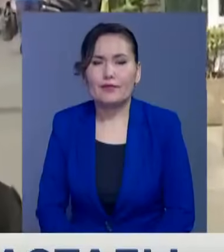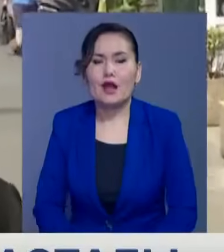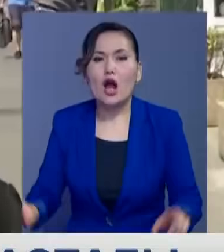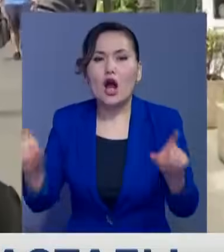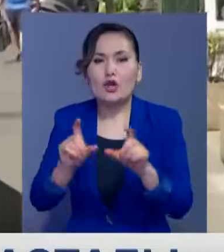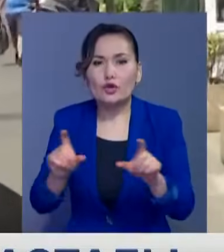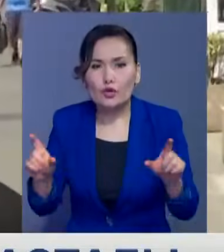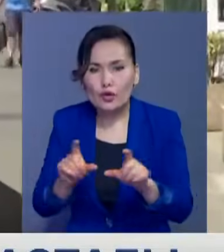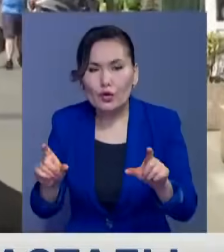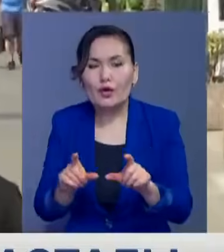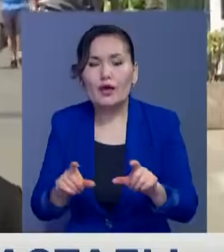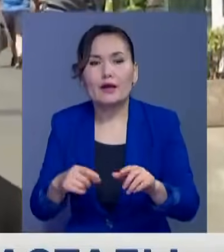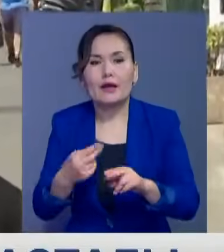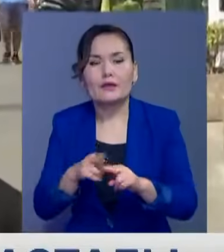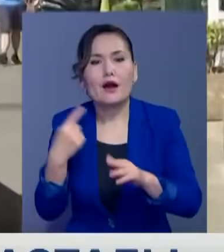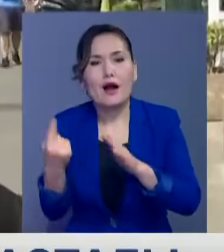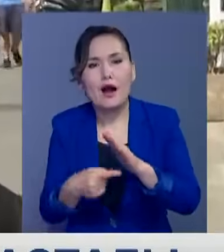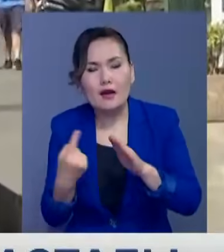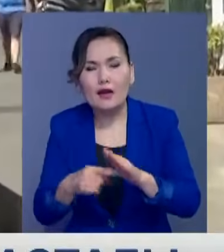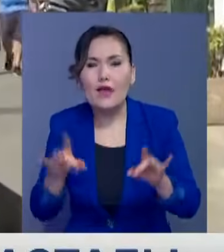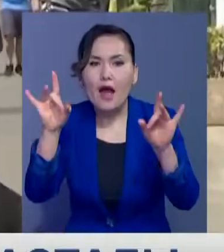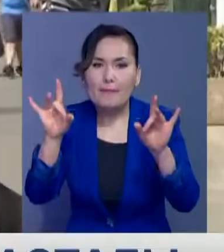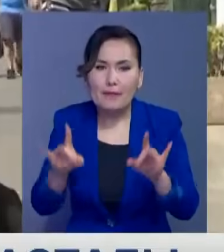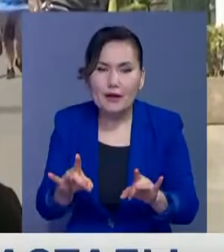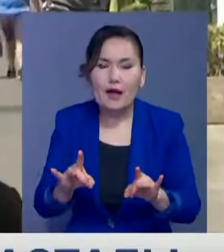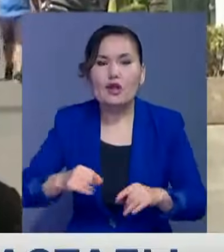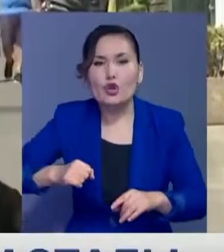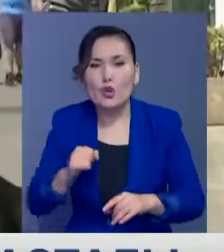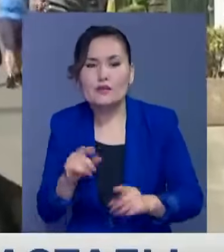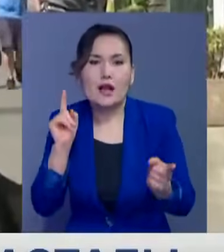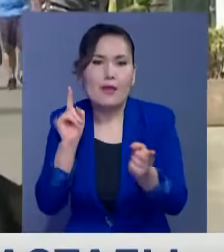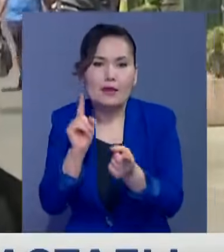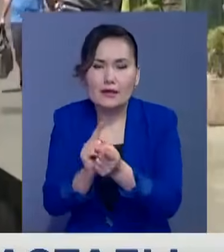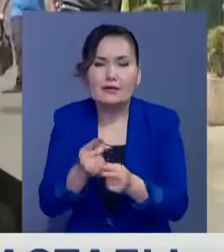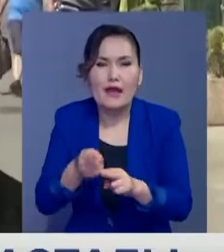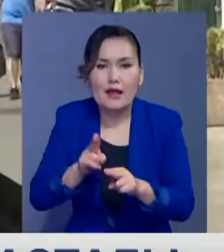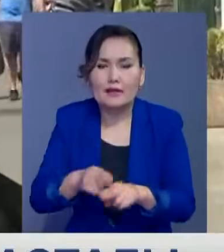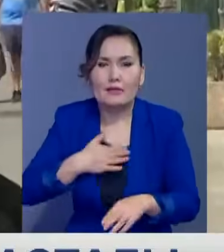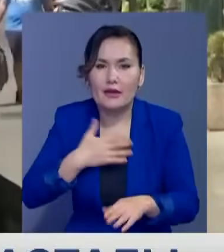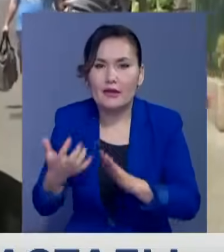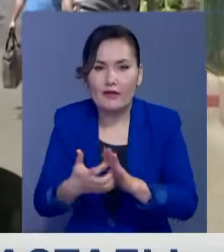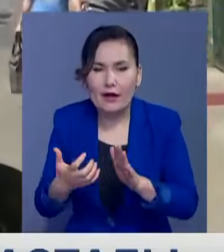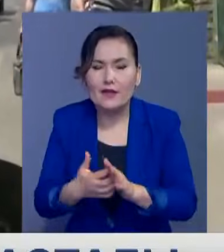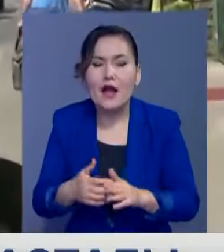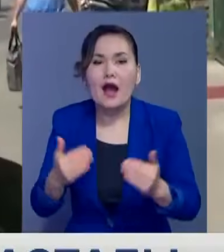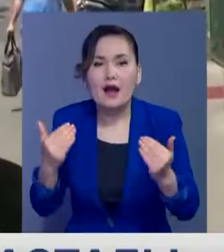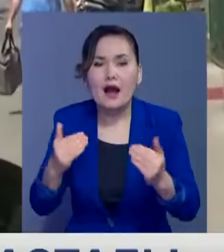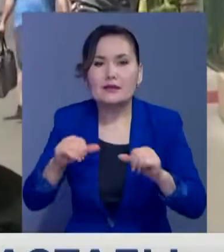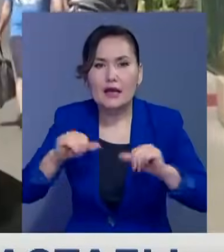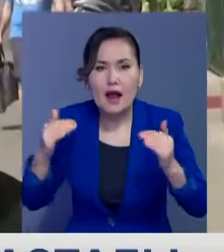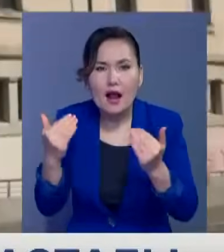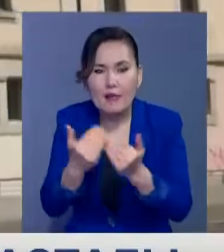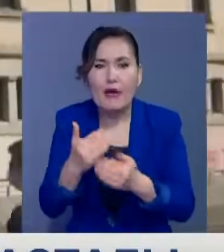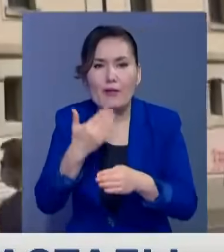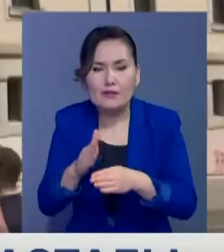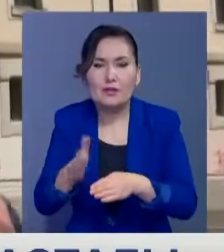Дүкендерді аралау, мейрамханаға бару, кафеде достармен бірге отыру, ең алдымен осы маған жетіспей жүрді. Ал карантинде ұнағаны қазір көшелерде ұшу